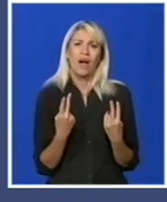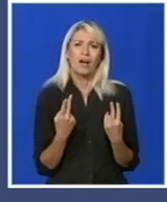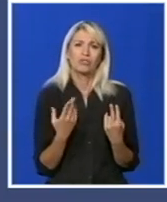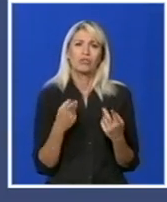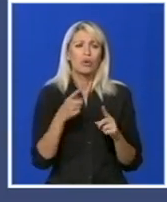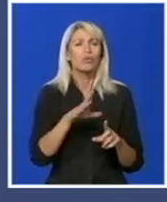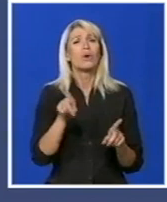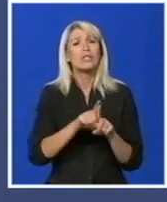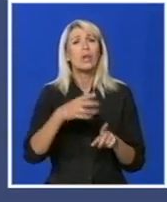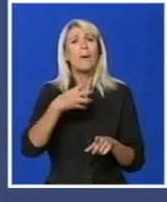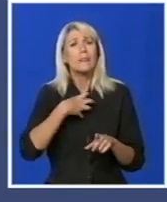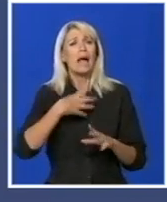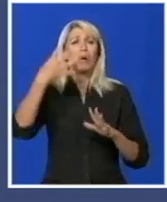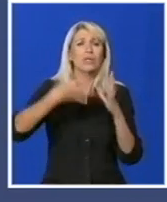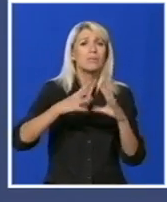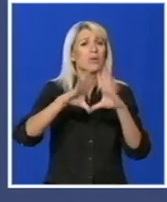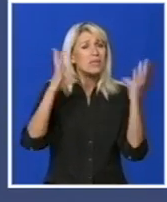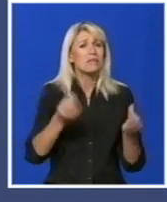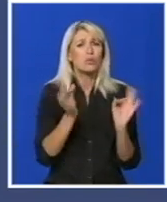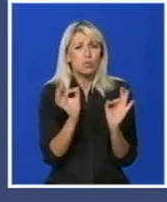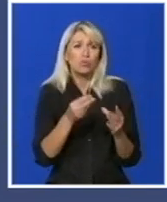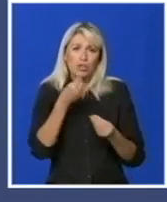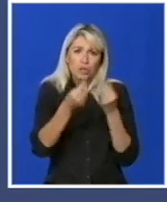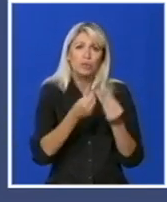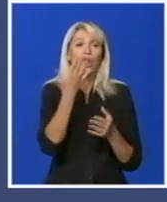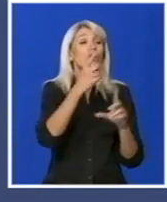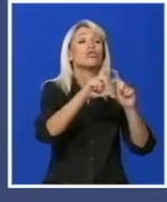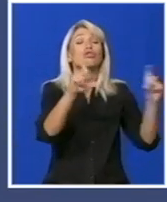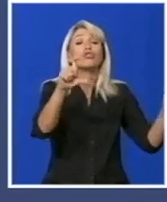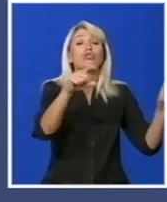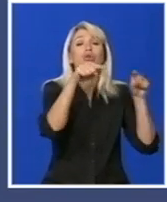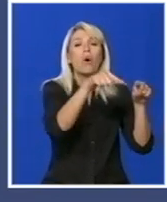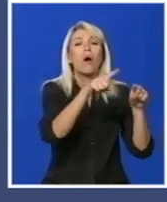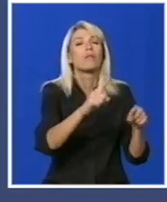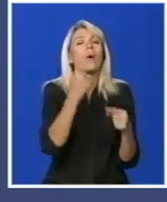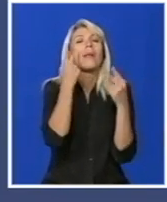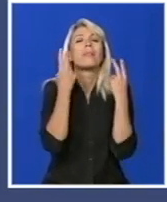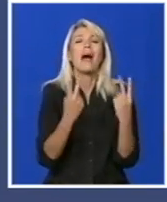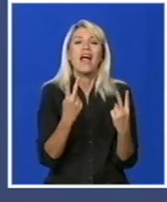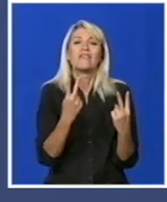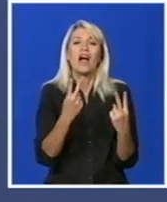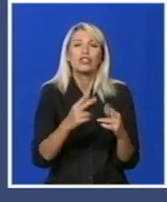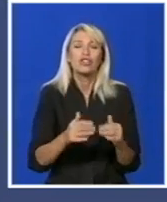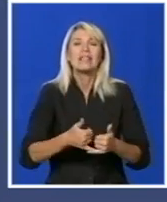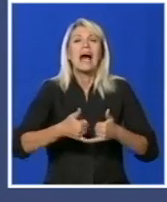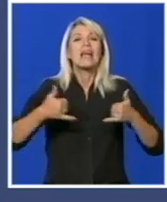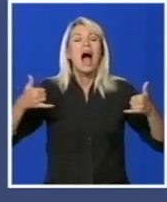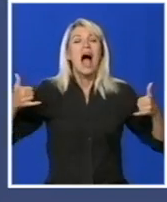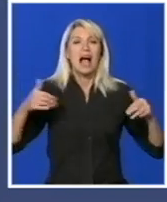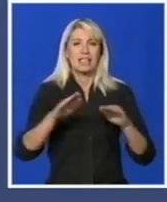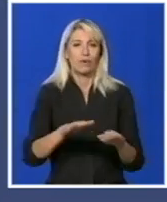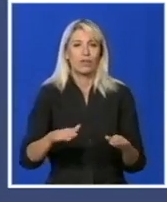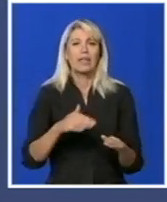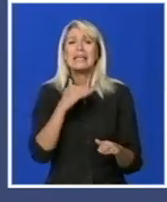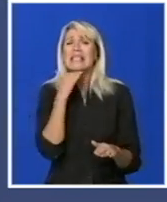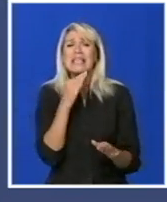i pedagozi i psiholozi. Škola je ključna za rast i razvoj deteta i svaka